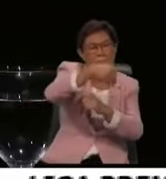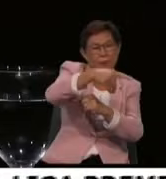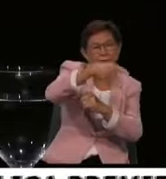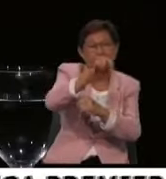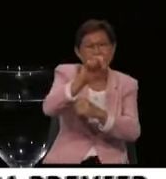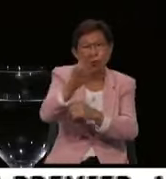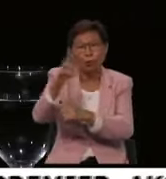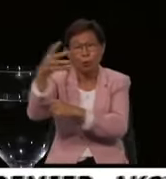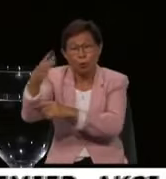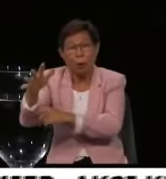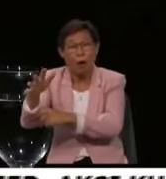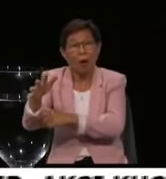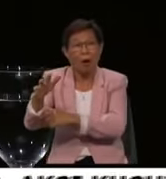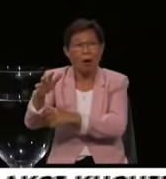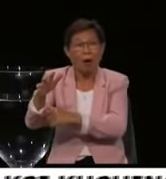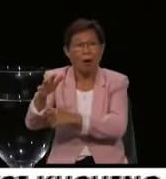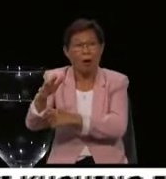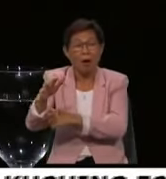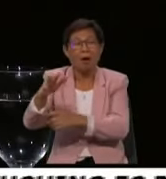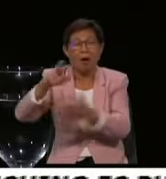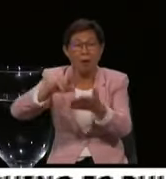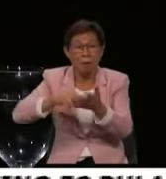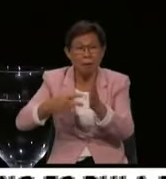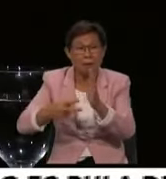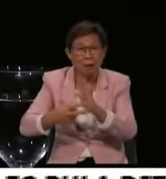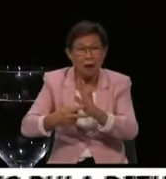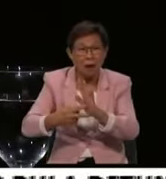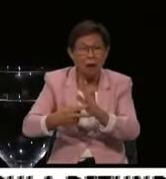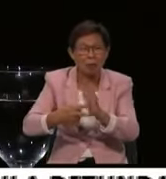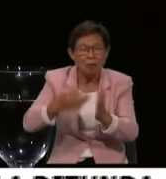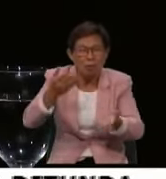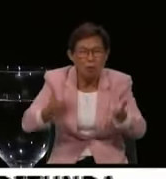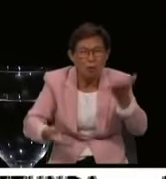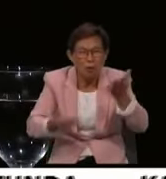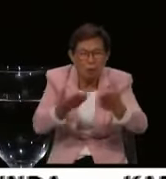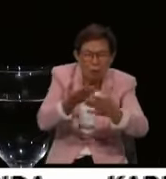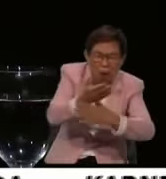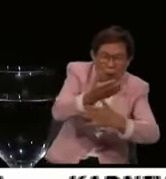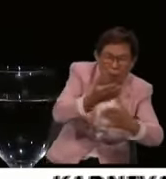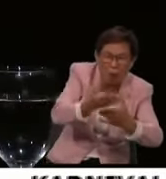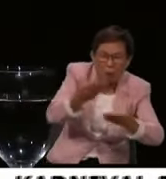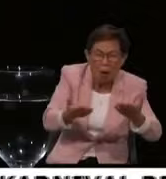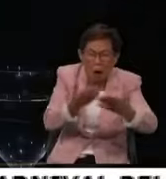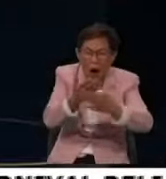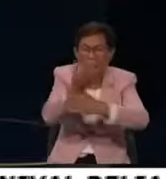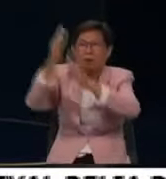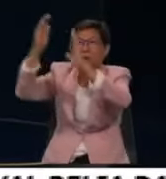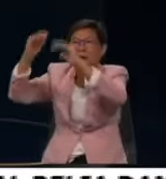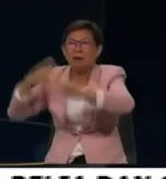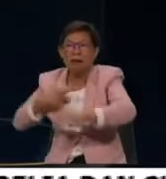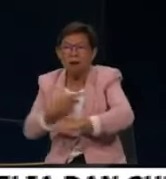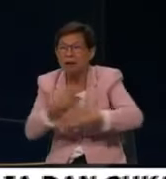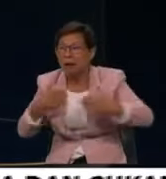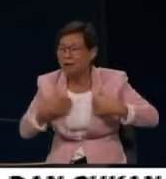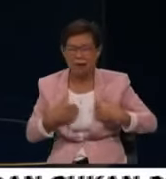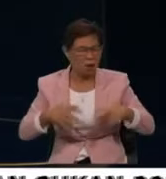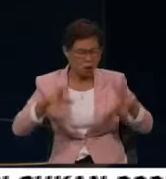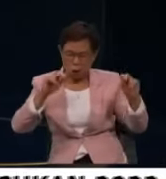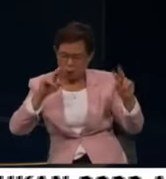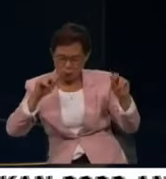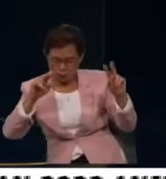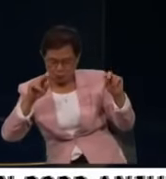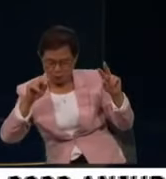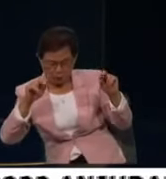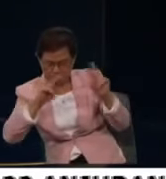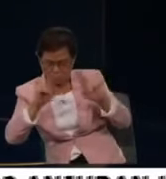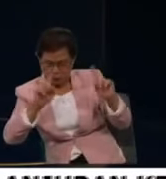menjadi runtuhan kepada terowong ini pula yang mungkin akan mungkin mengganggu kepada harapan yang kita dah ada? Tidak. Tidak sama sekali. Saya